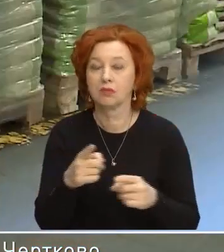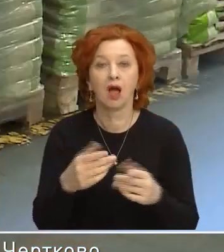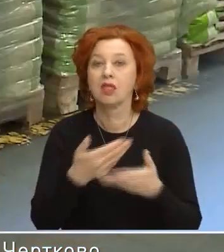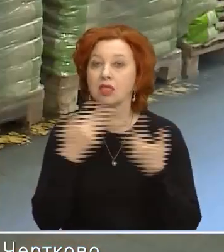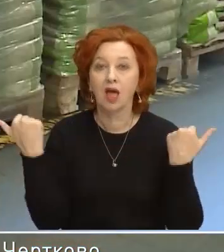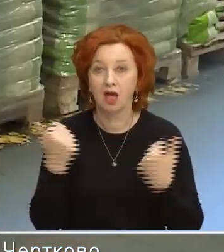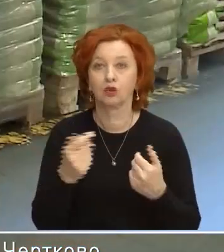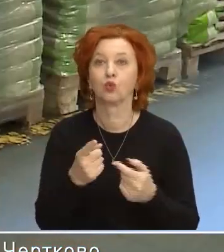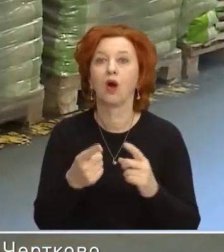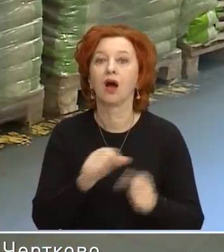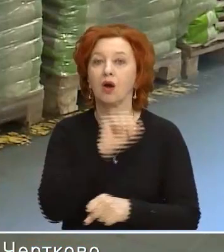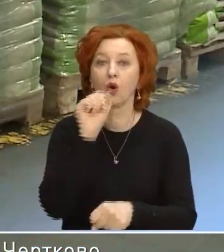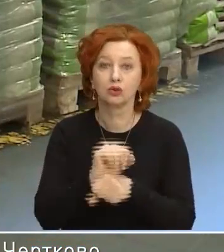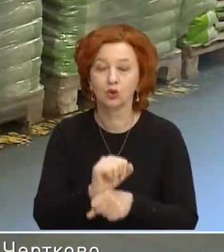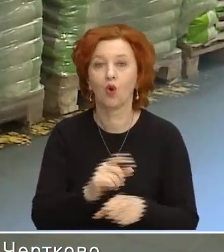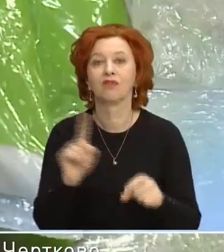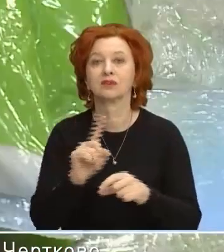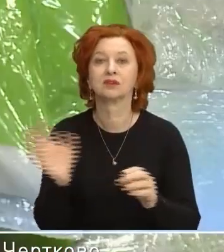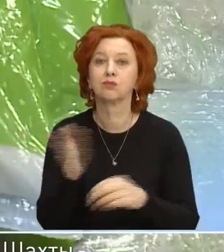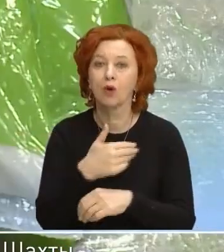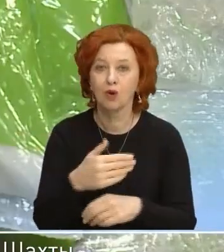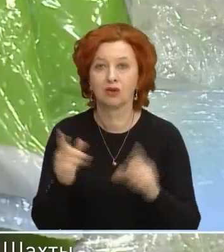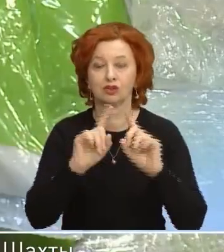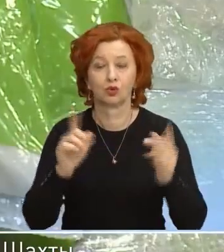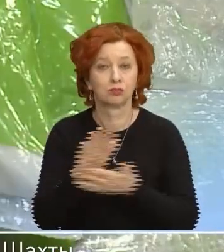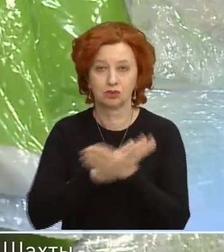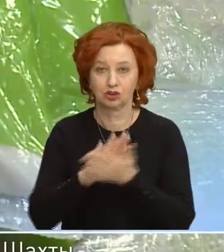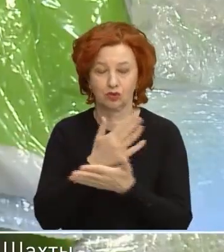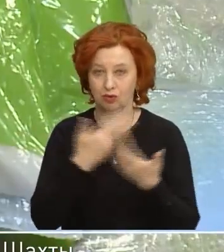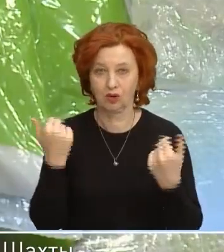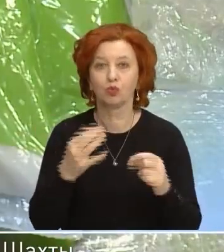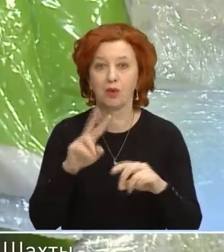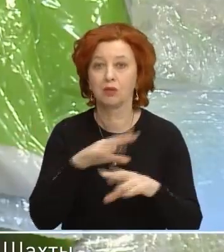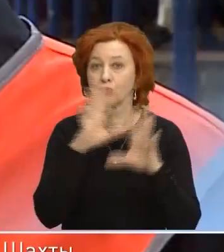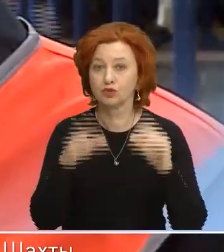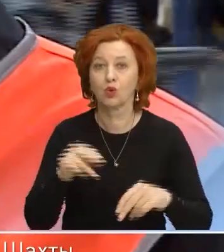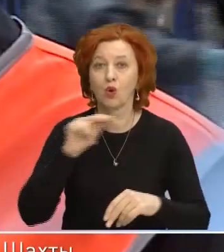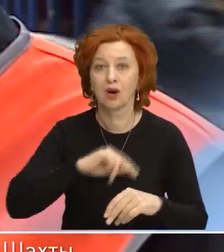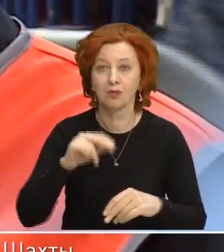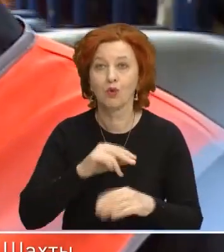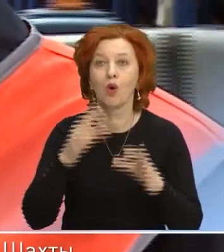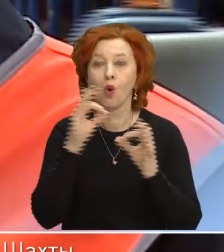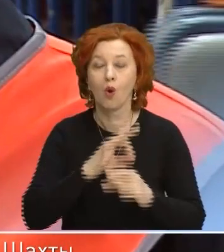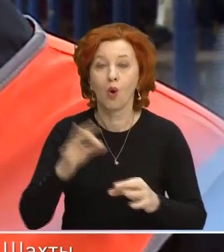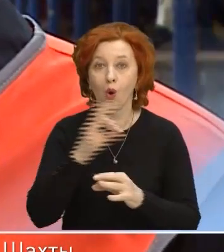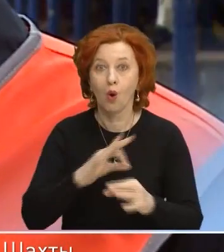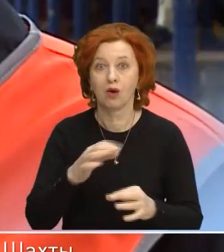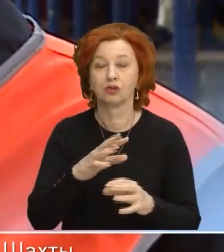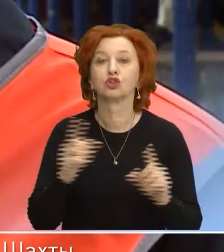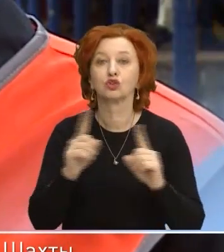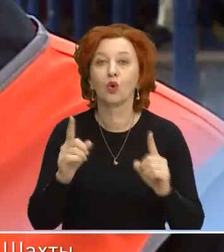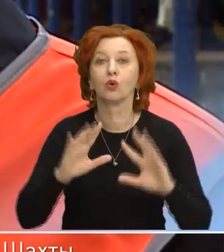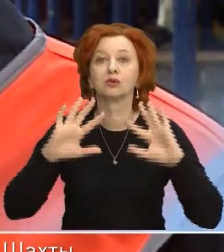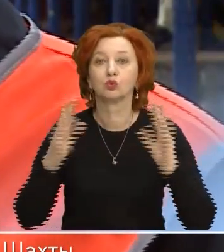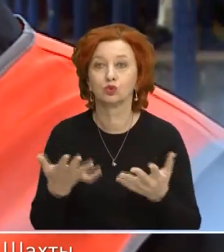по графикам, по объемам. Мы все получаем своевременно и тут же доставляем в магазин. Если говорить о категории фреш по срокам